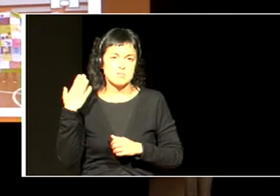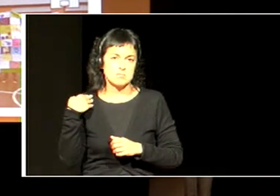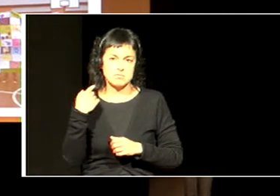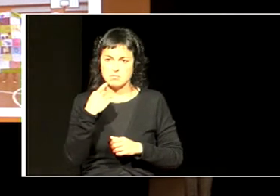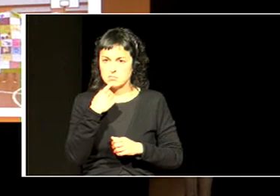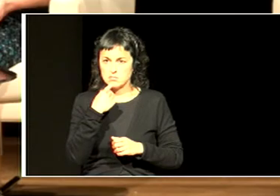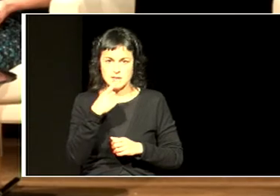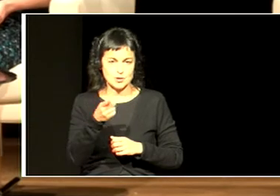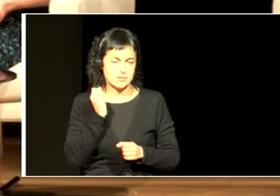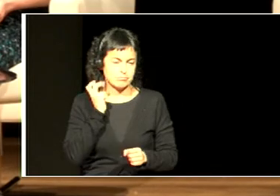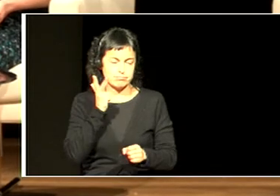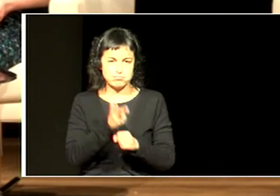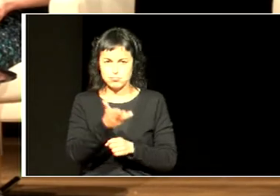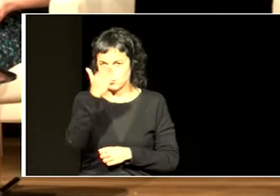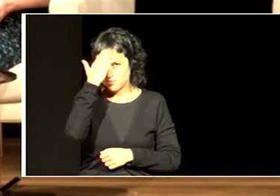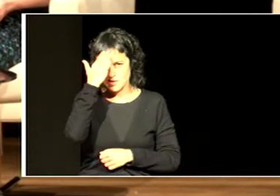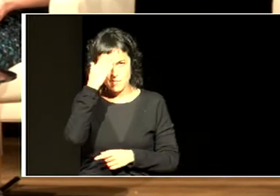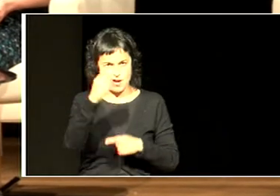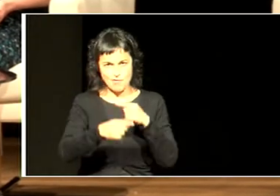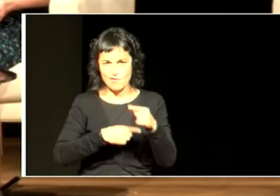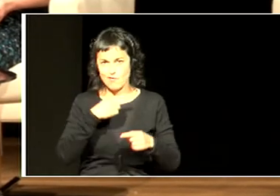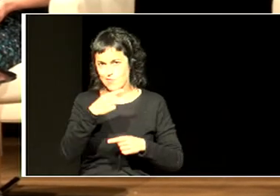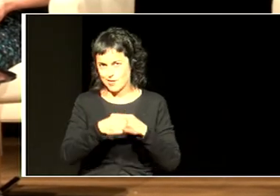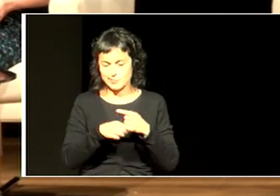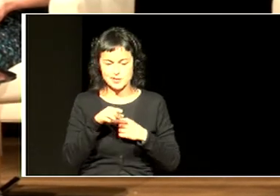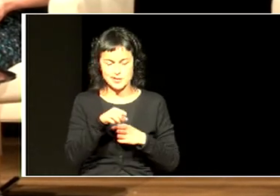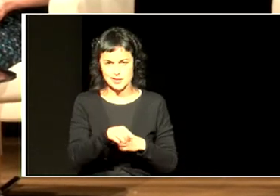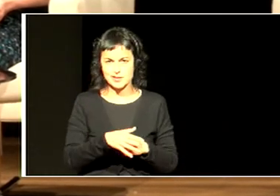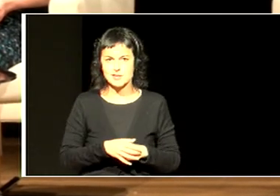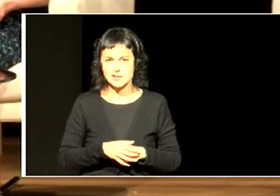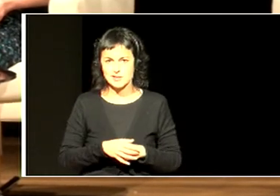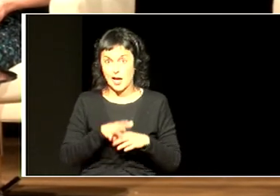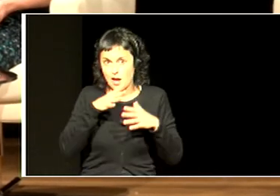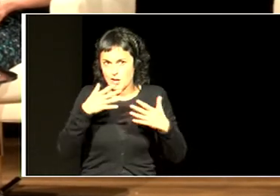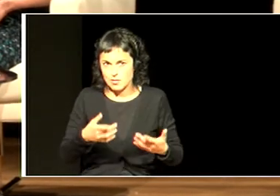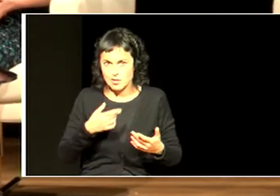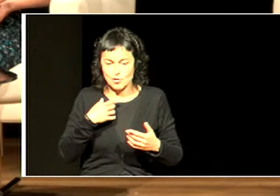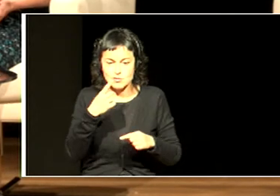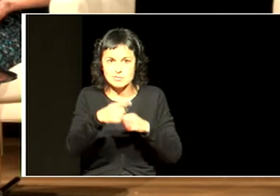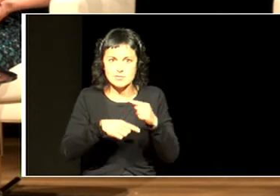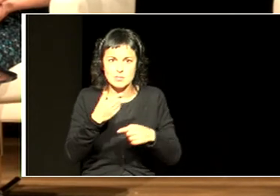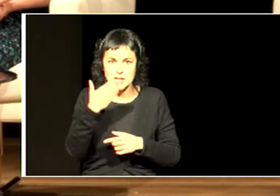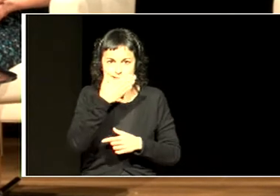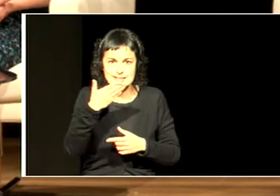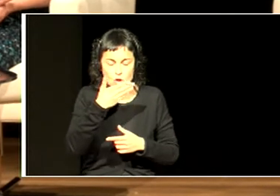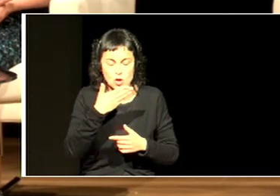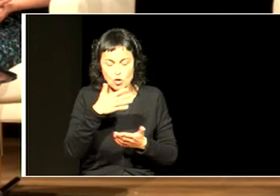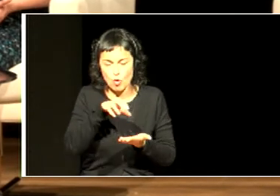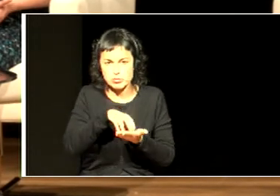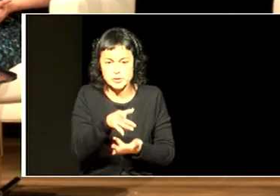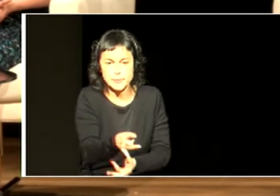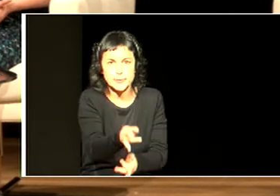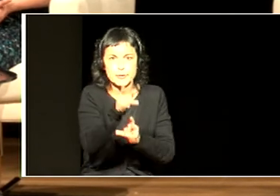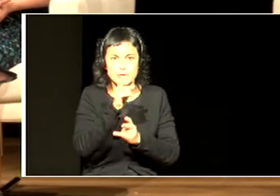da gure erronka nagusia, orain da erronka nagusia, nola erakartzen ikastetxera. Ba, guk urtero eskaintzen